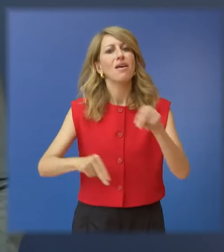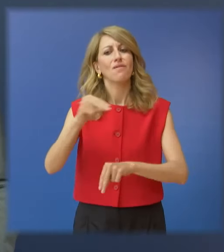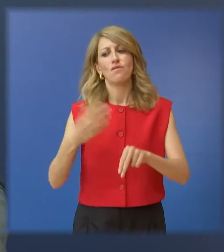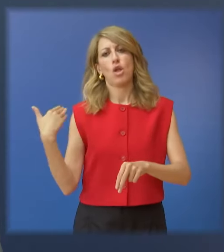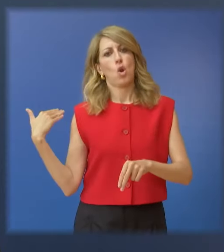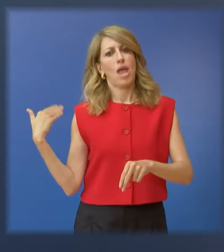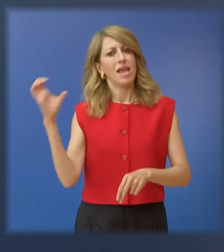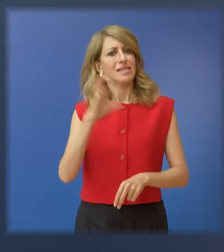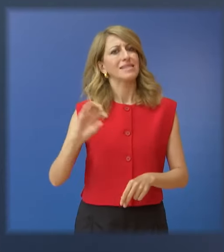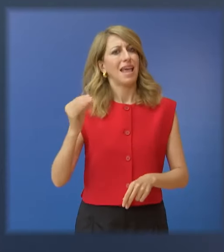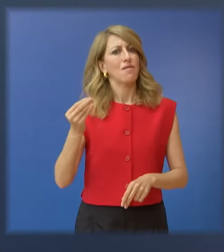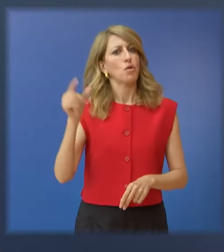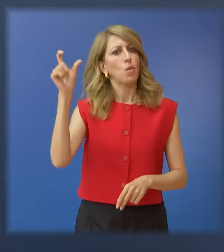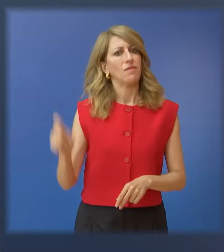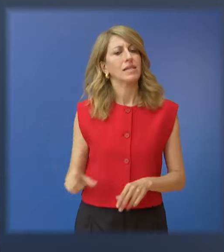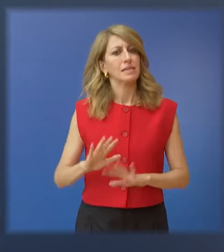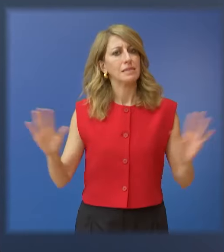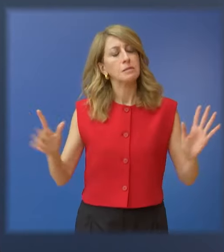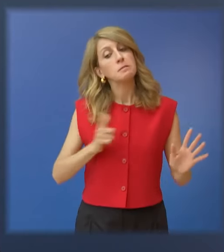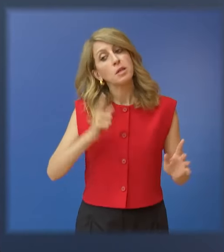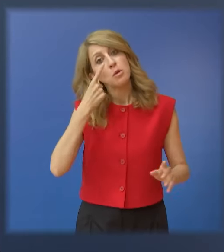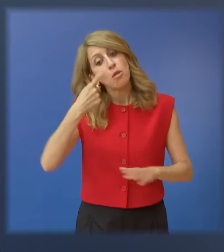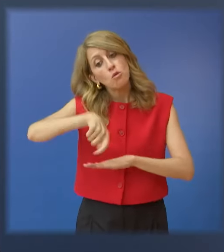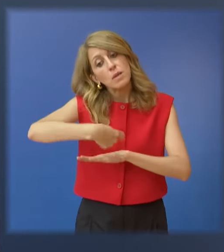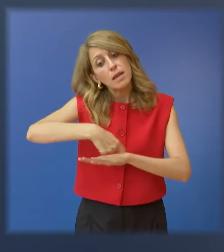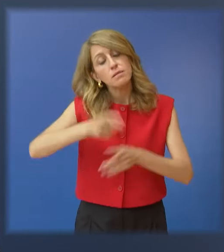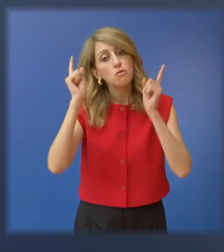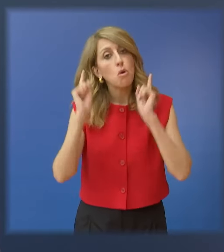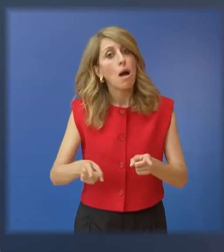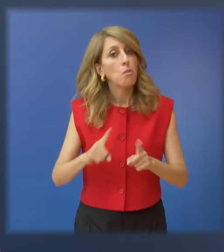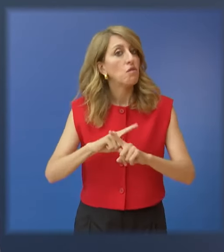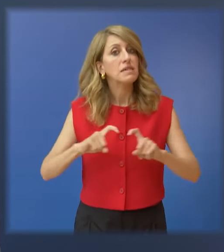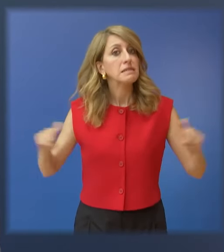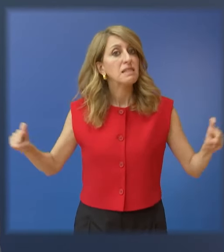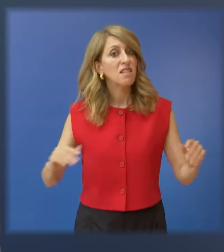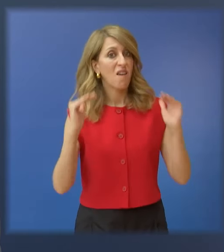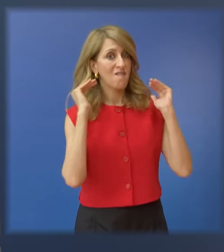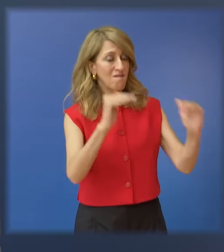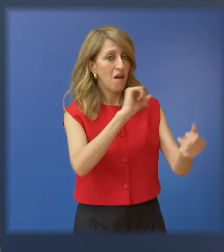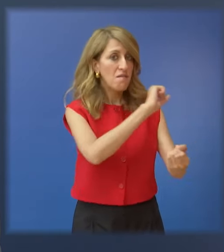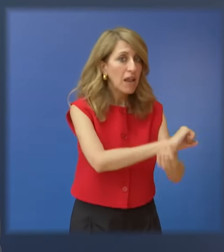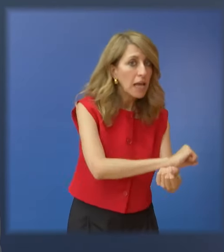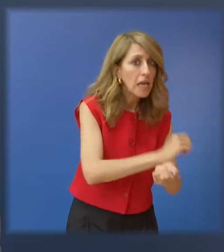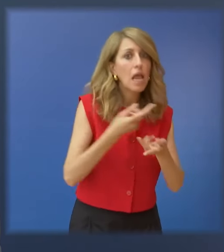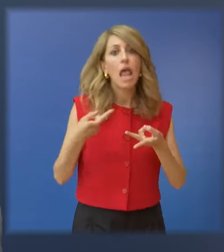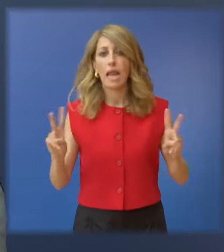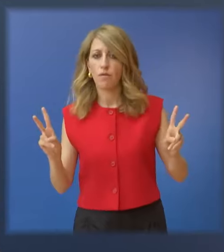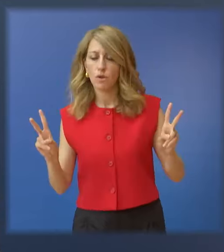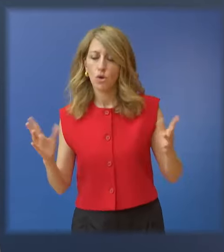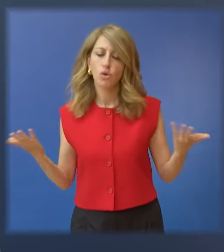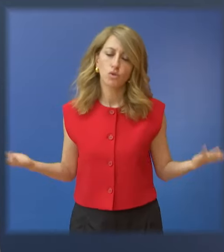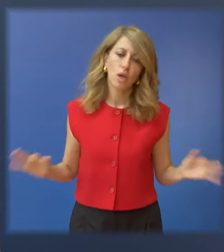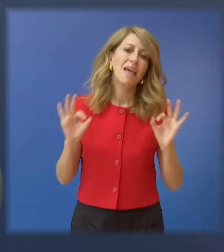στη συνέχεια για ευνόητους λόγους είναι αυτονόητο ότι ο φρέντι μπέρης πρέπει να ορκιστεί